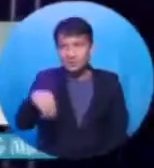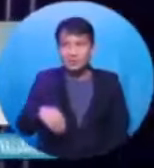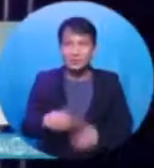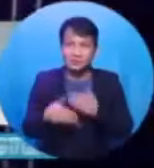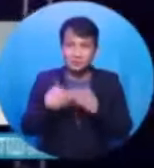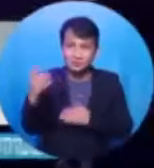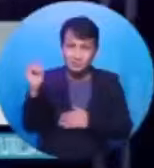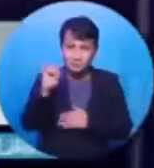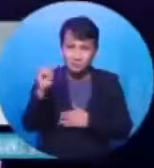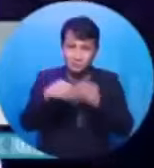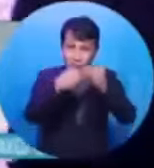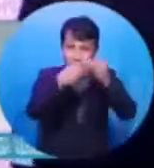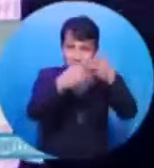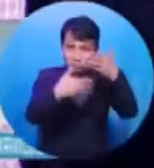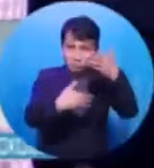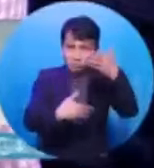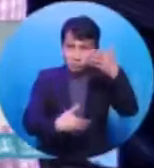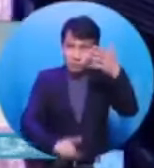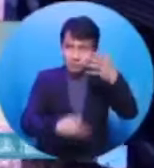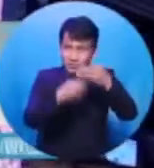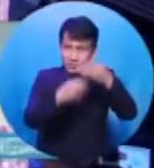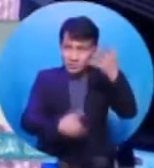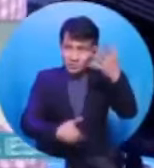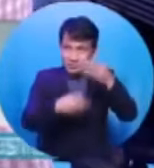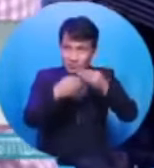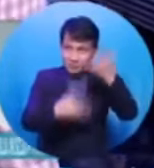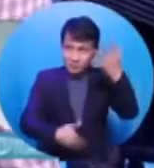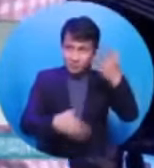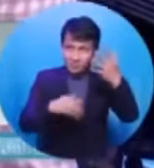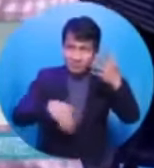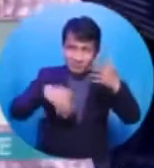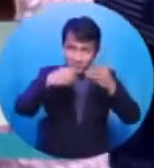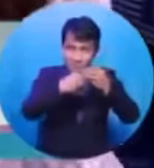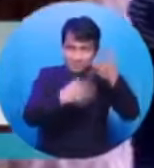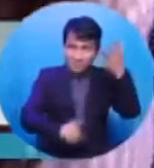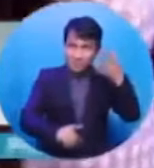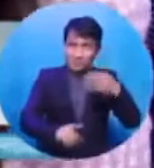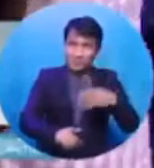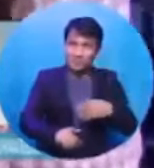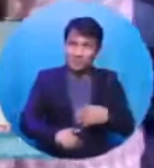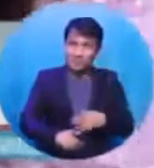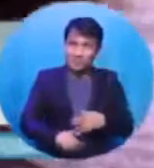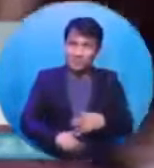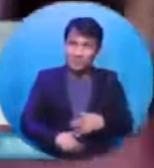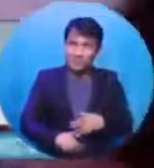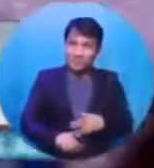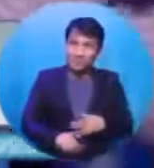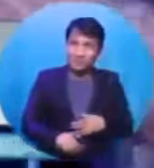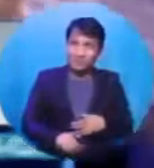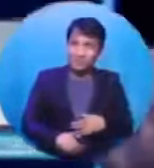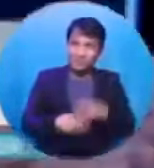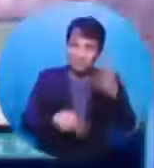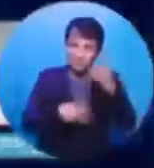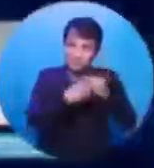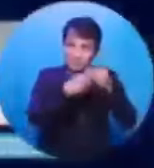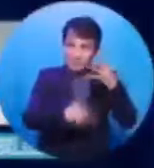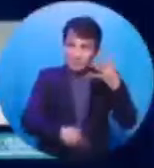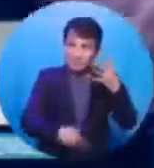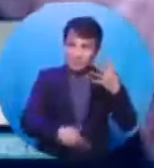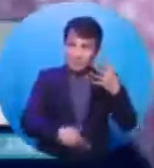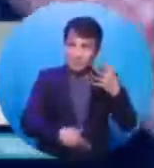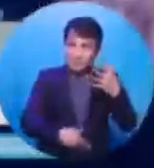ating YouTube talagang umaapaw. At nakita niyo naman, nakakaduling sa bilis ng mga komento. Pakita natin, kuya, yung dami na komento nung pumapasok dito.